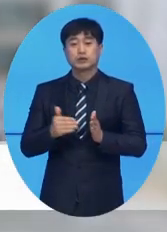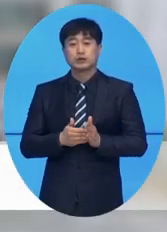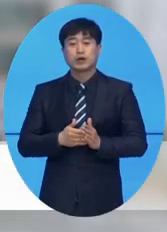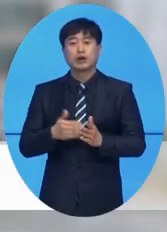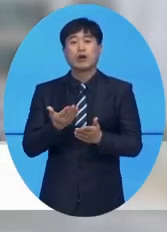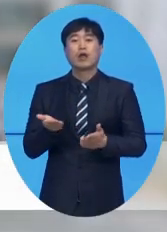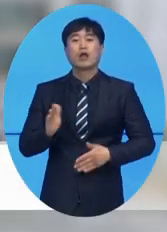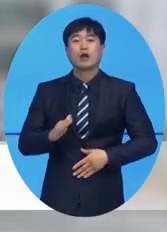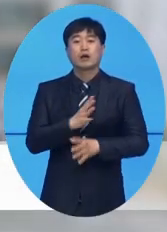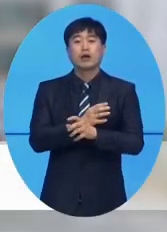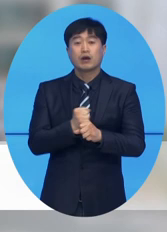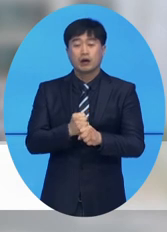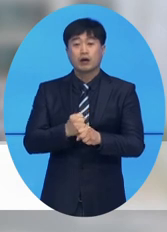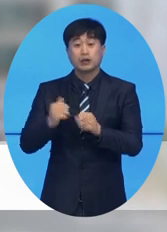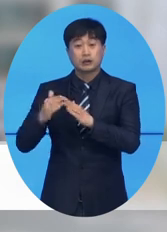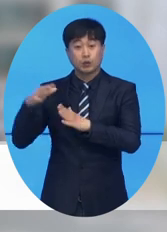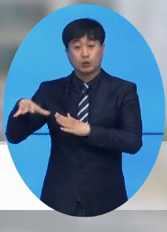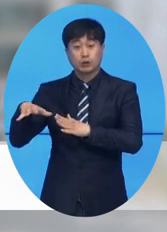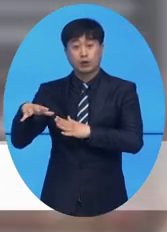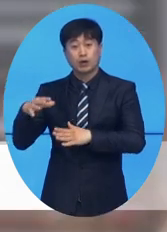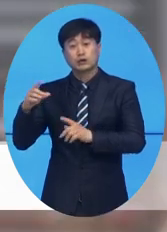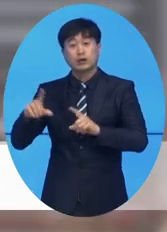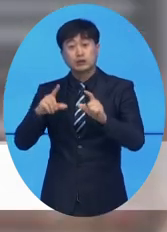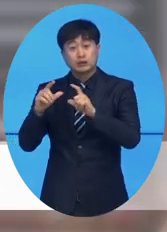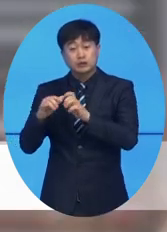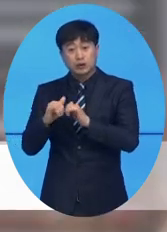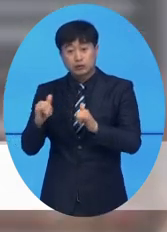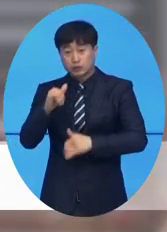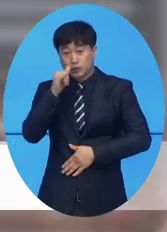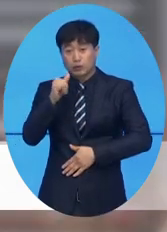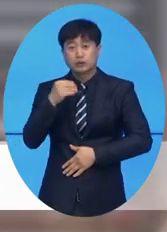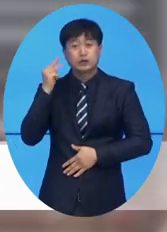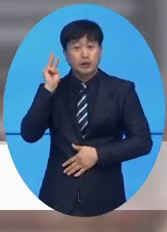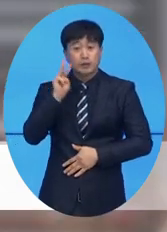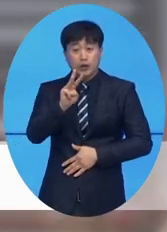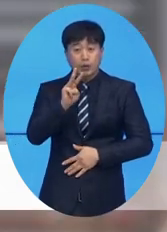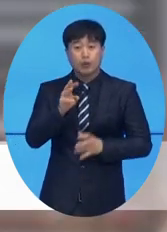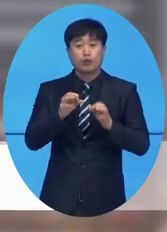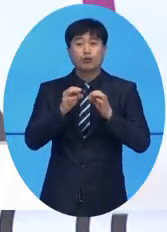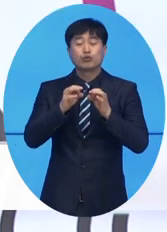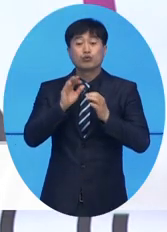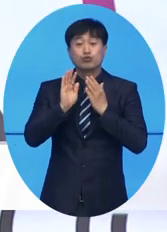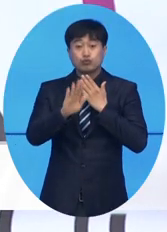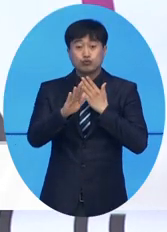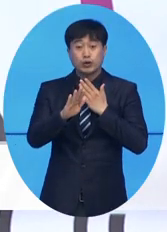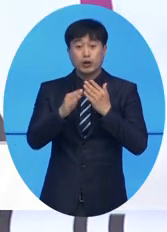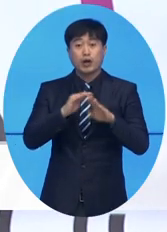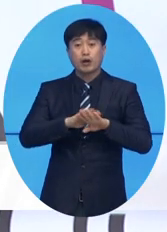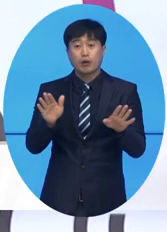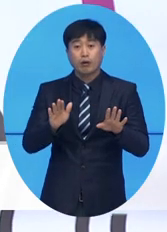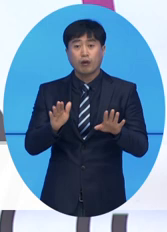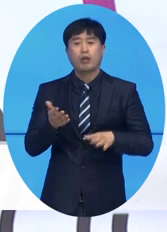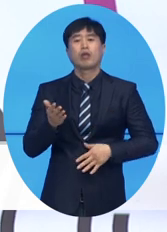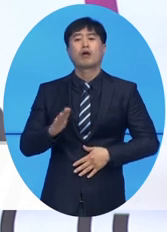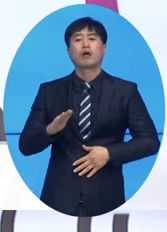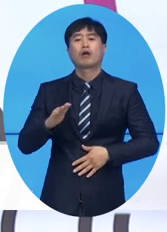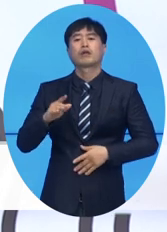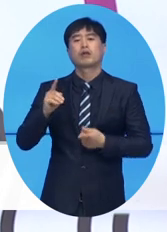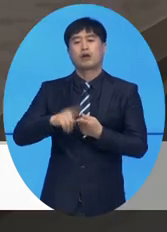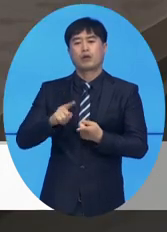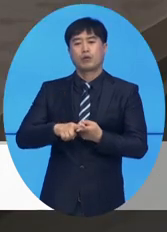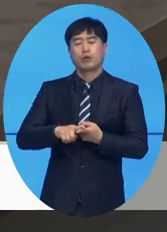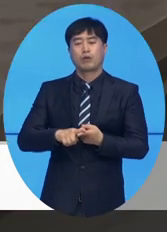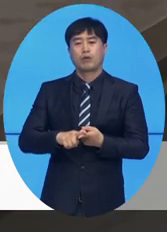계약한 집엔 이미 세입자가 있었고 3개월 뒤 해결하겠다 했지만 차일피일 미루며 깜깜무소식. 그러던 중